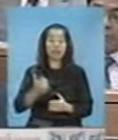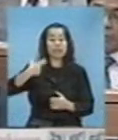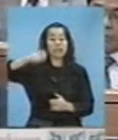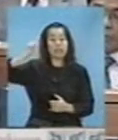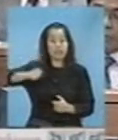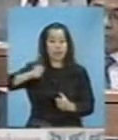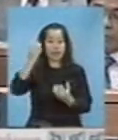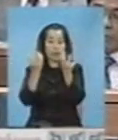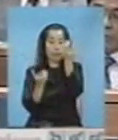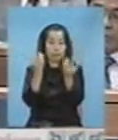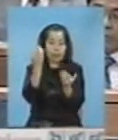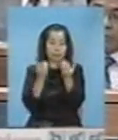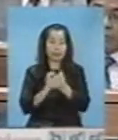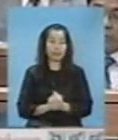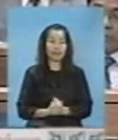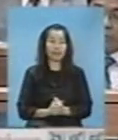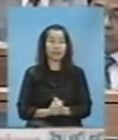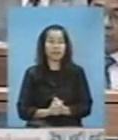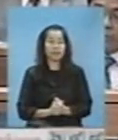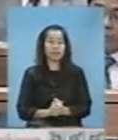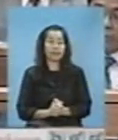ยุติธรรม